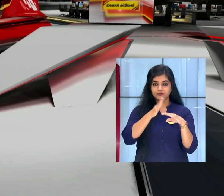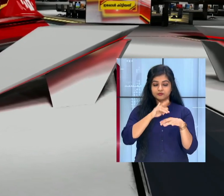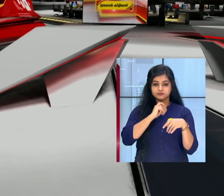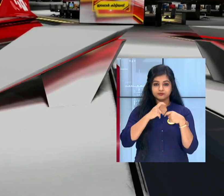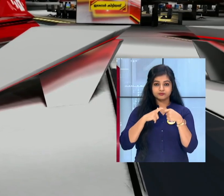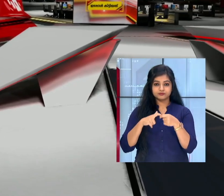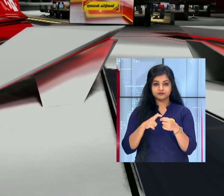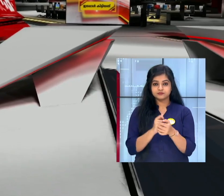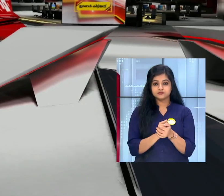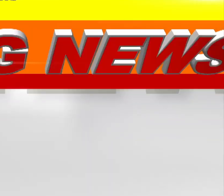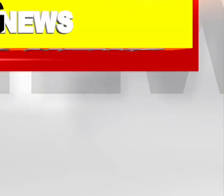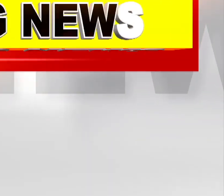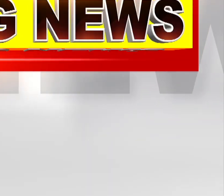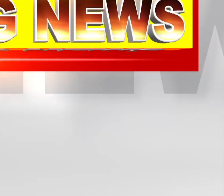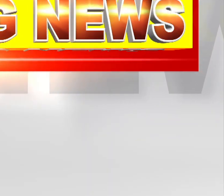വിവരങ്ങൾ എന്തൊക്കെയാണ്?